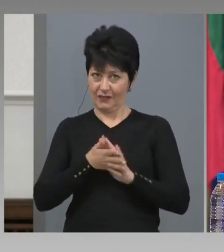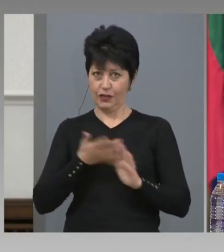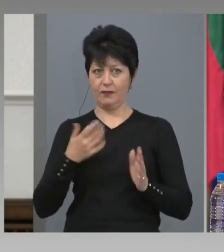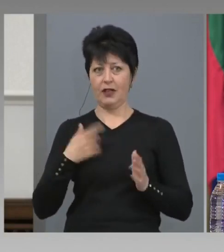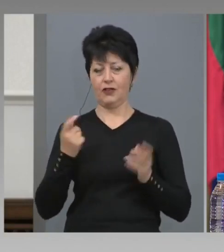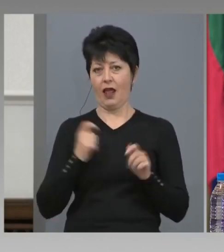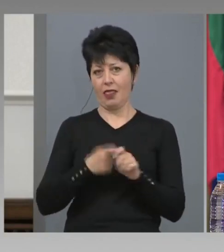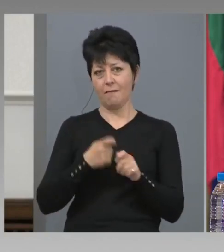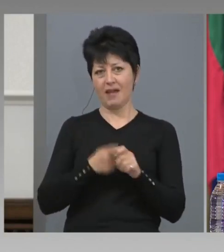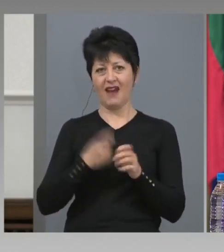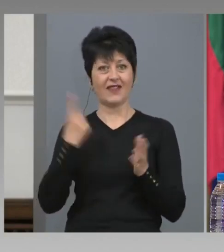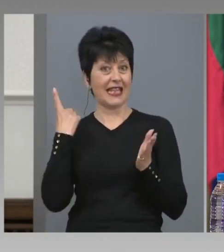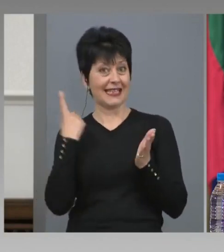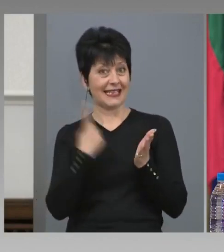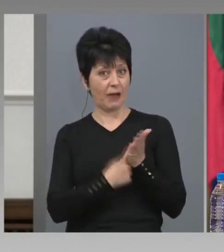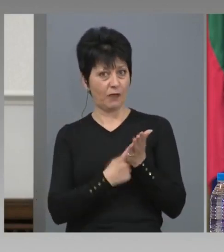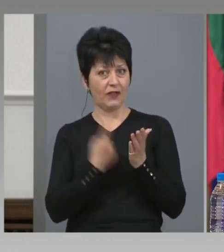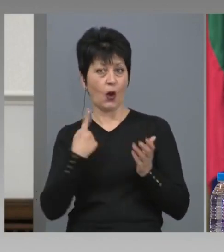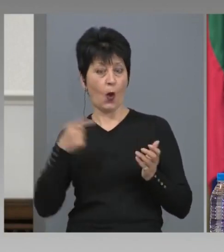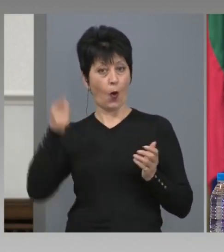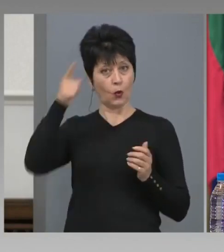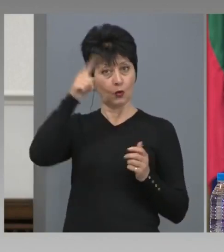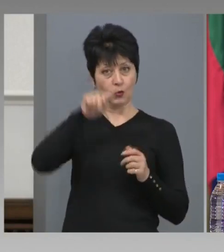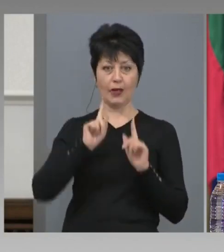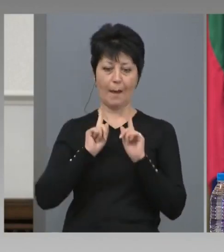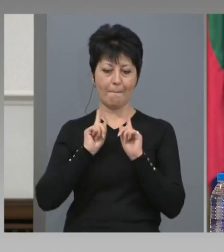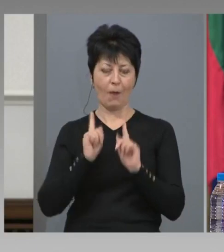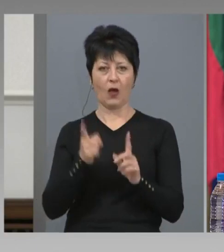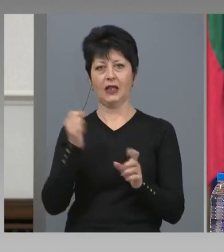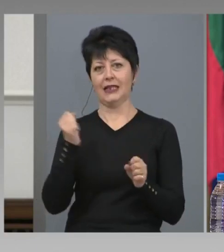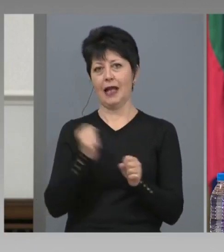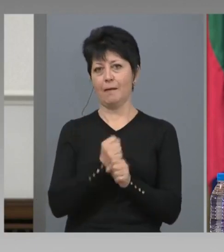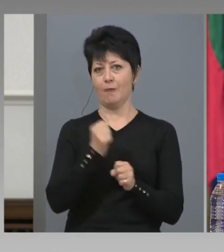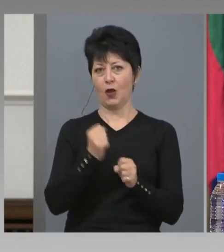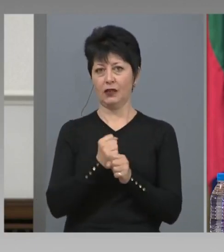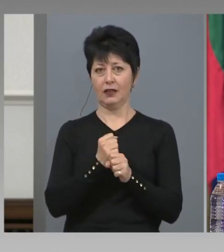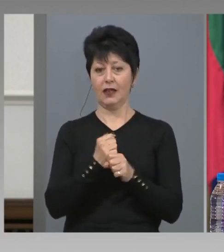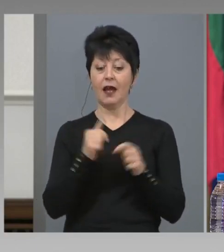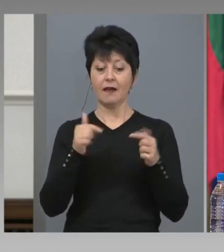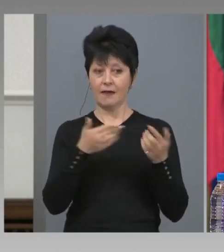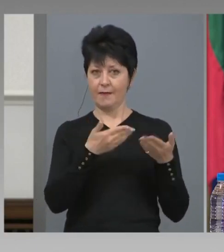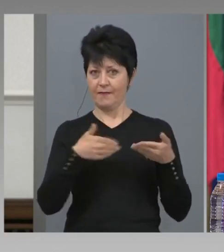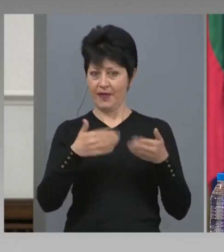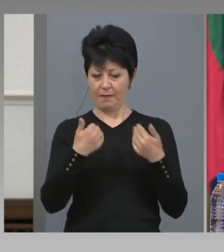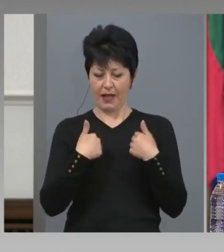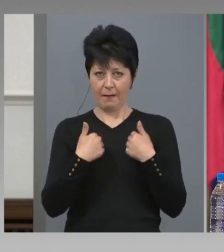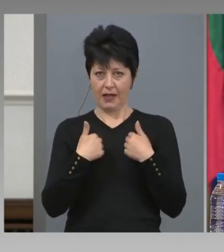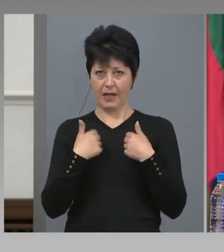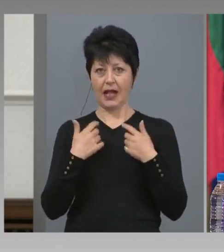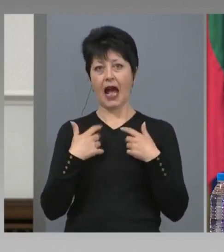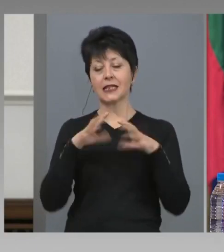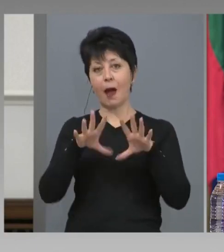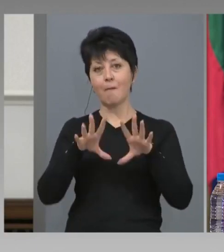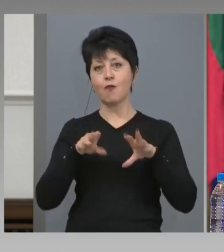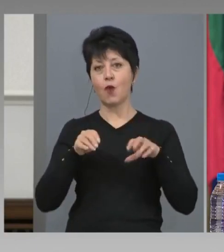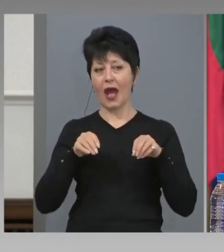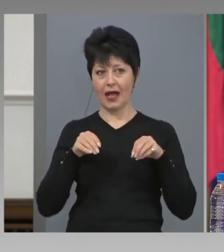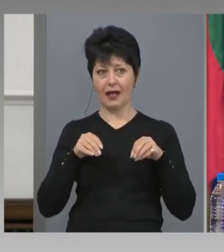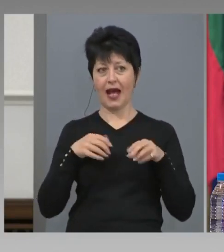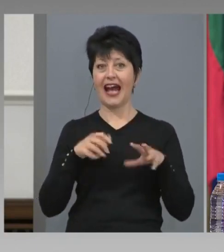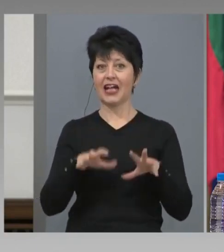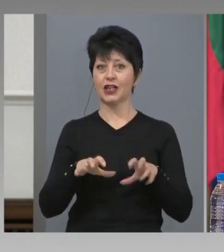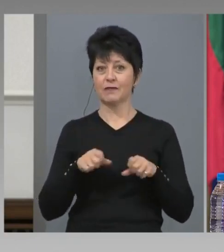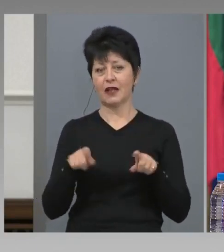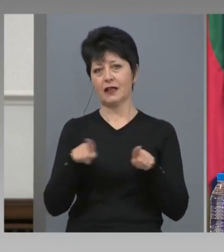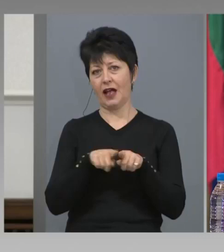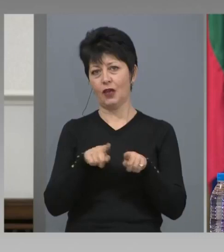смисъл от утре могат да работят. Бяха при мене, поеха ангажимент, така както направихме за